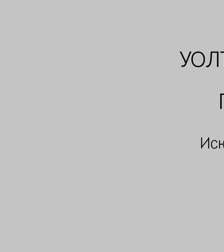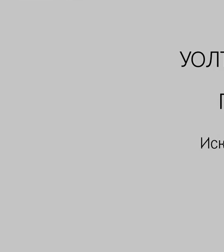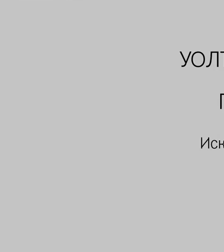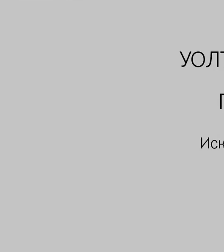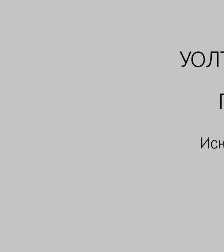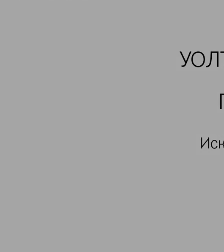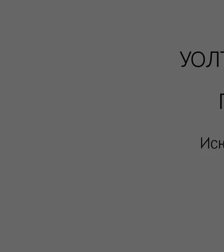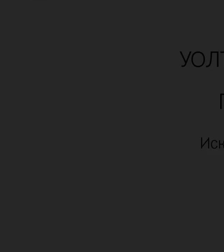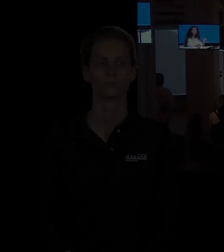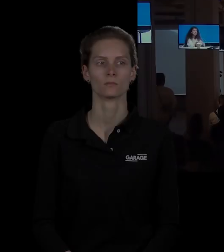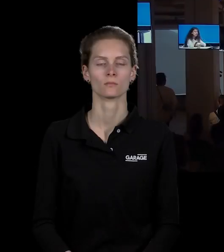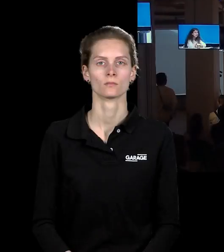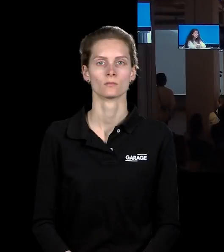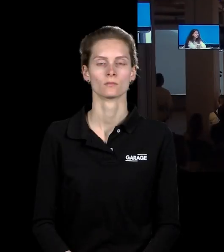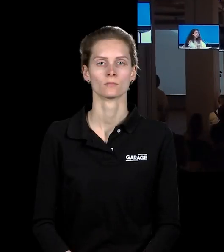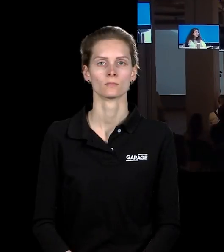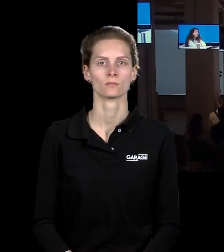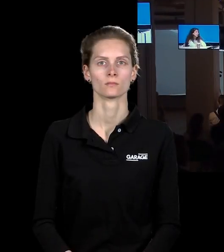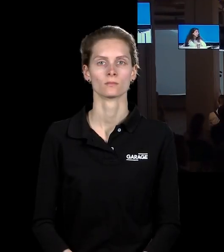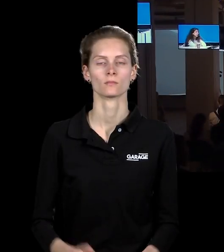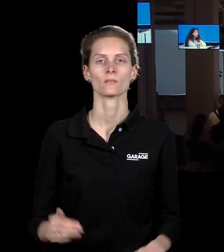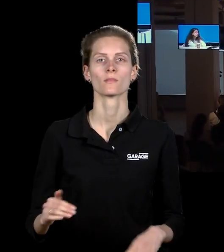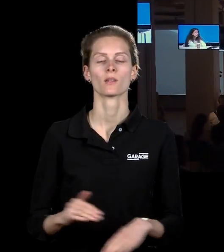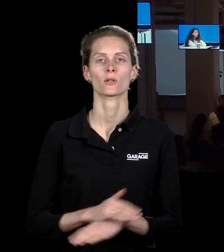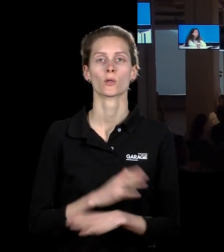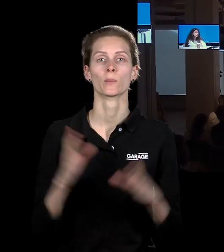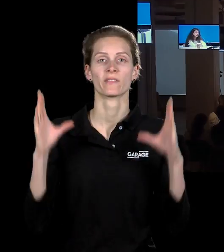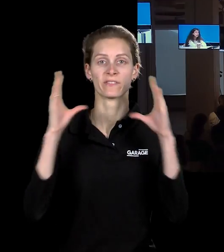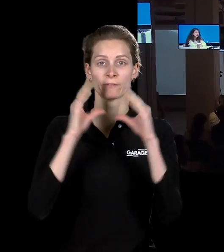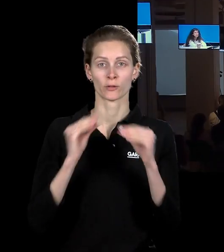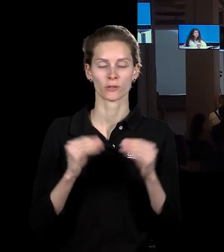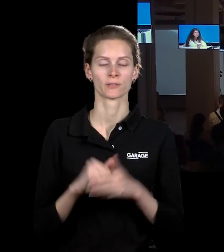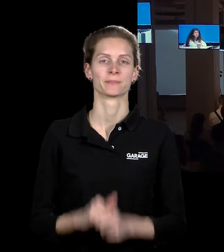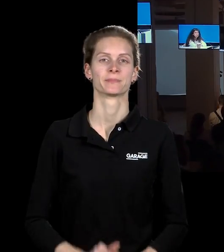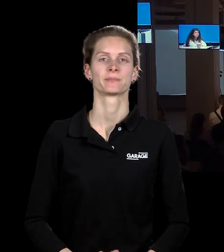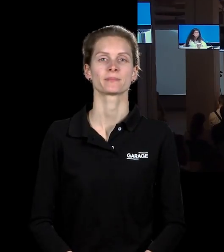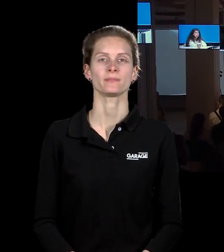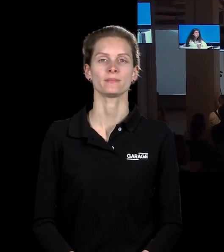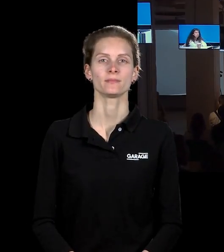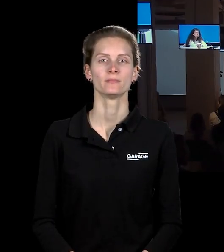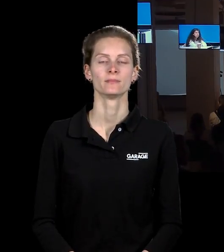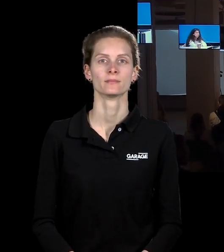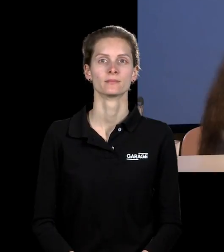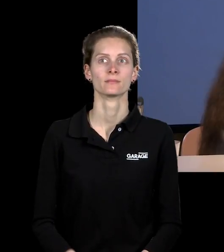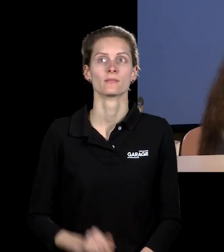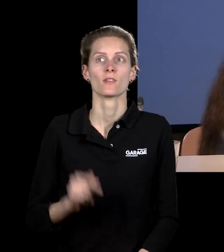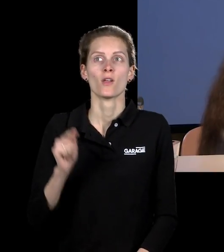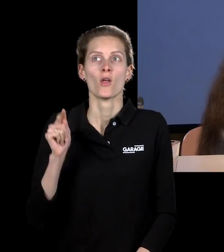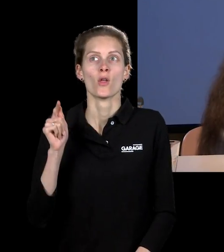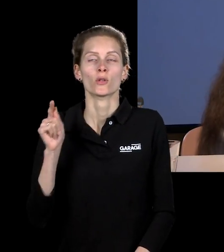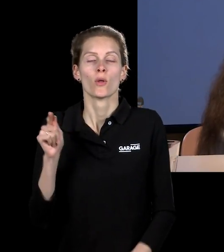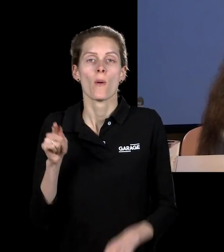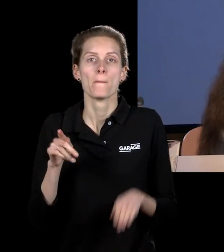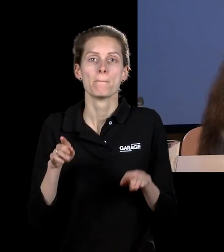зазорах». Часть первая. Добрый вечер. Ну, наверное, ту симметрию, которая, то, и то подобие, которое существует